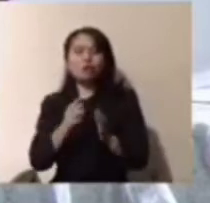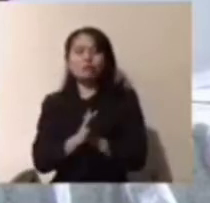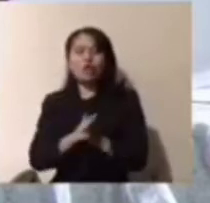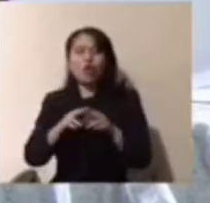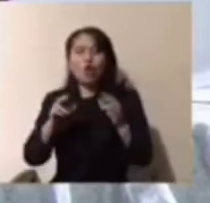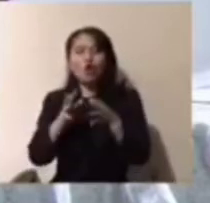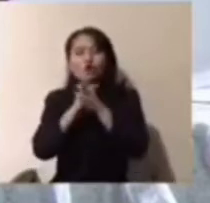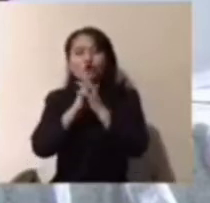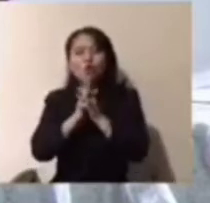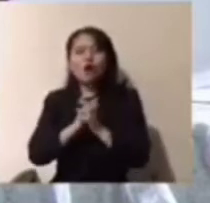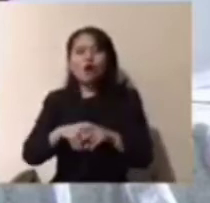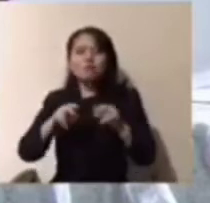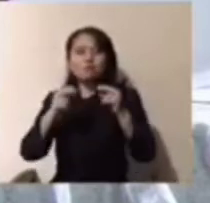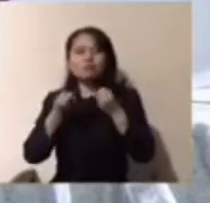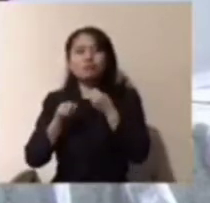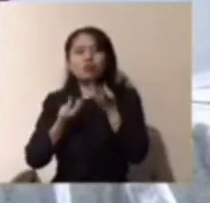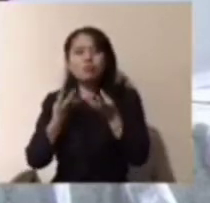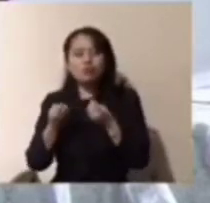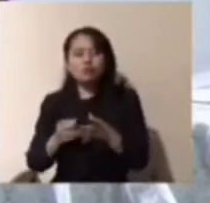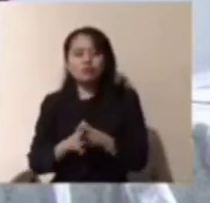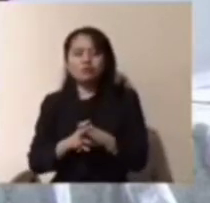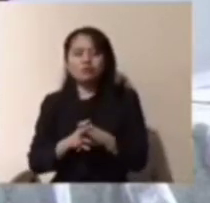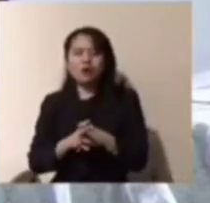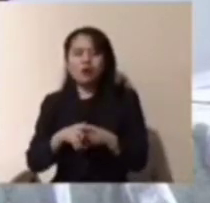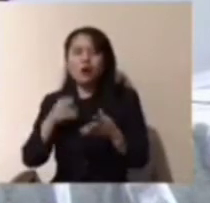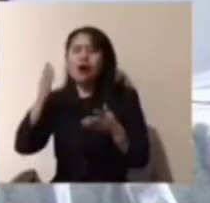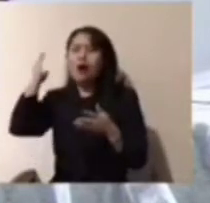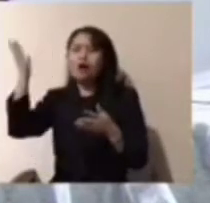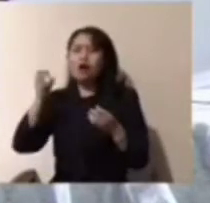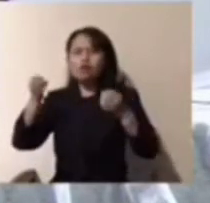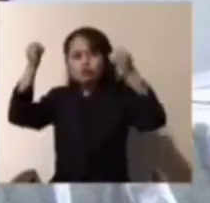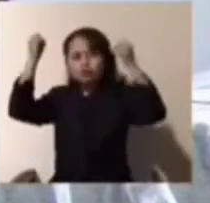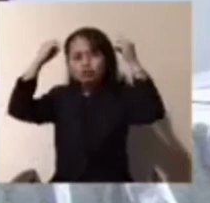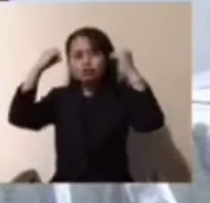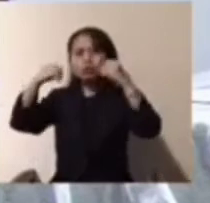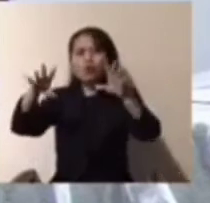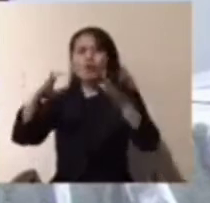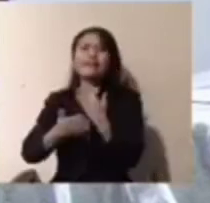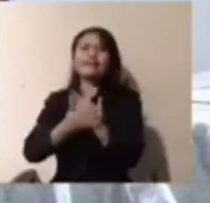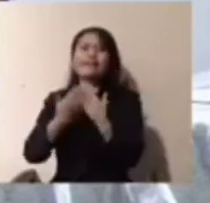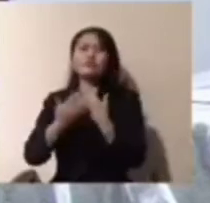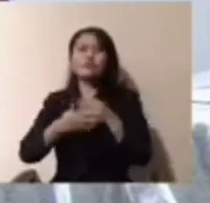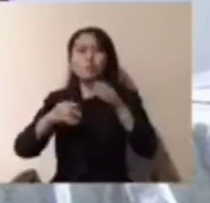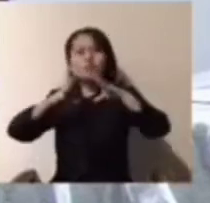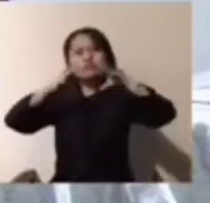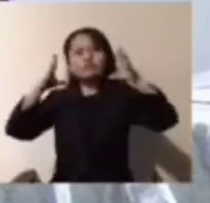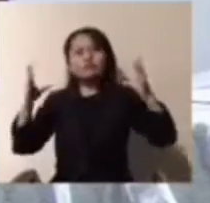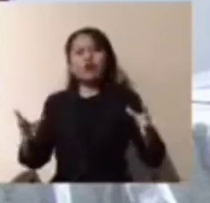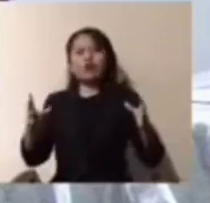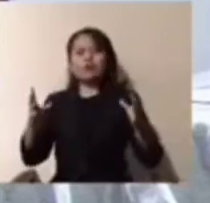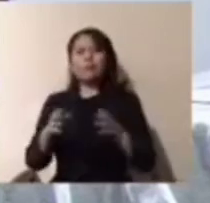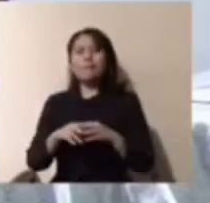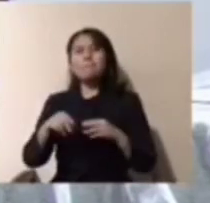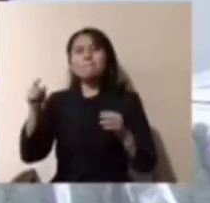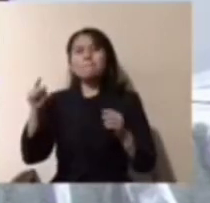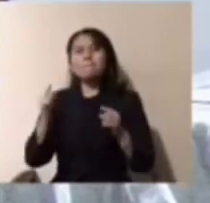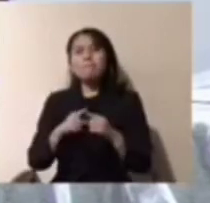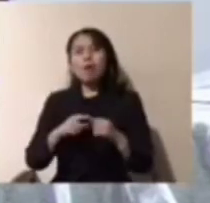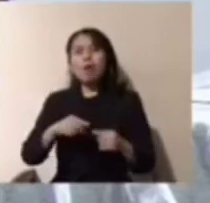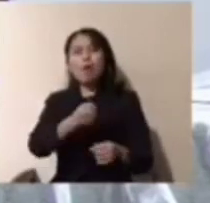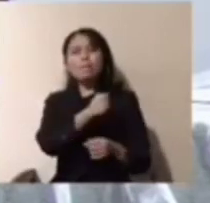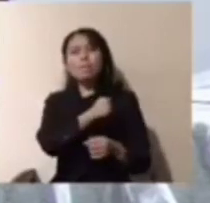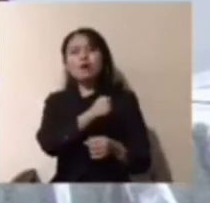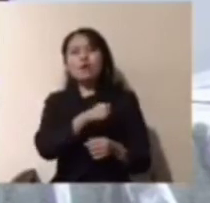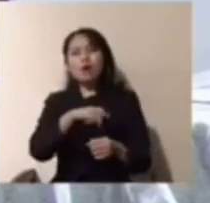Doanya berbunyi begini, Engkau pun mencurahkan kasih sayang yang besar kepada bangsa kami.